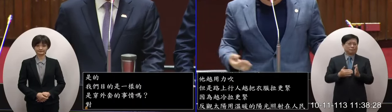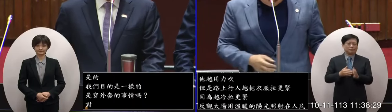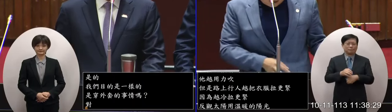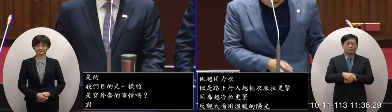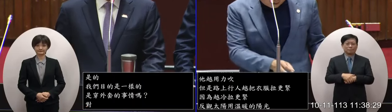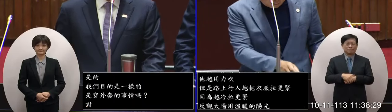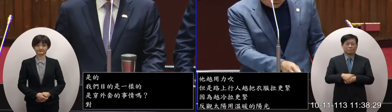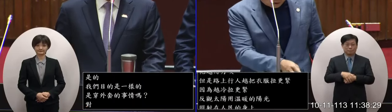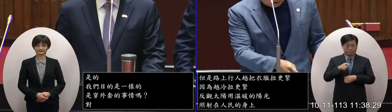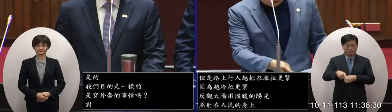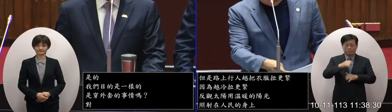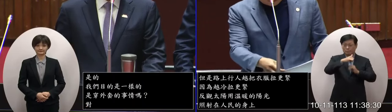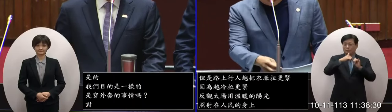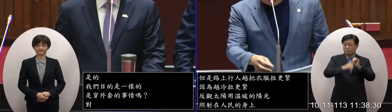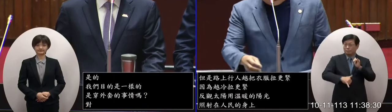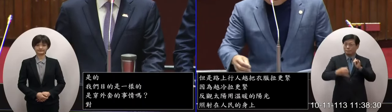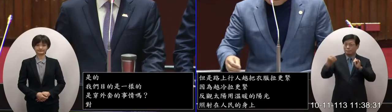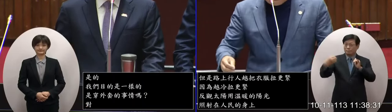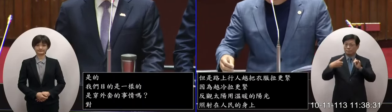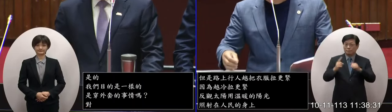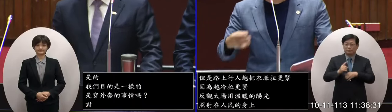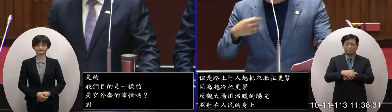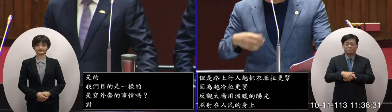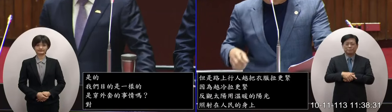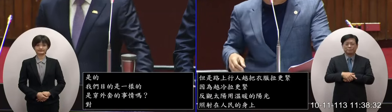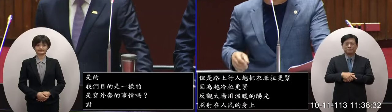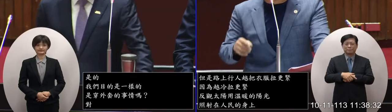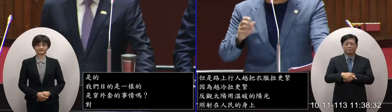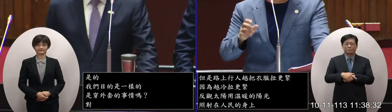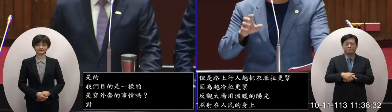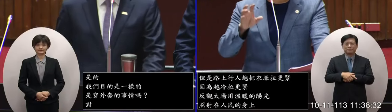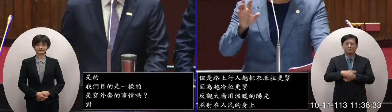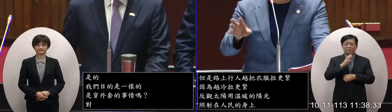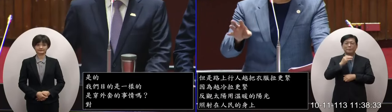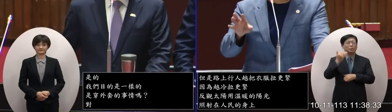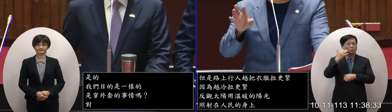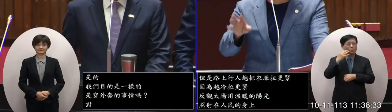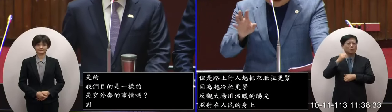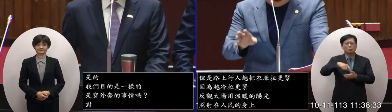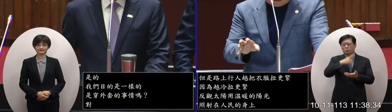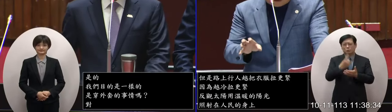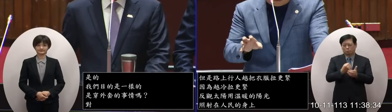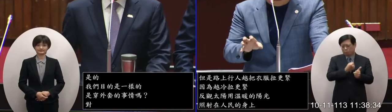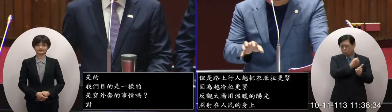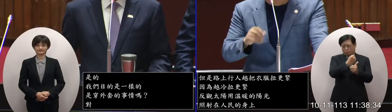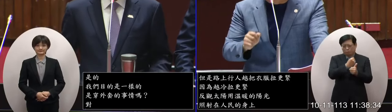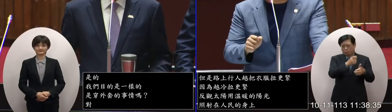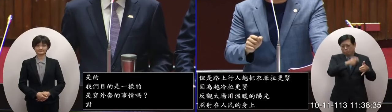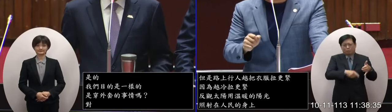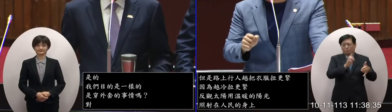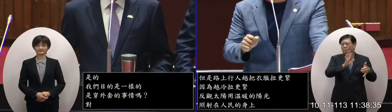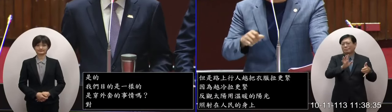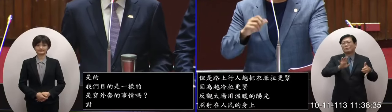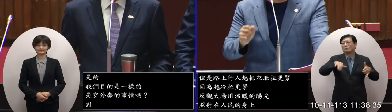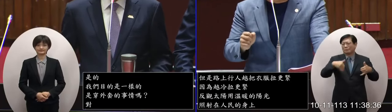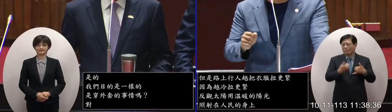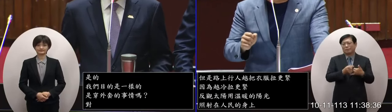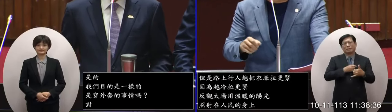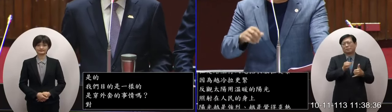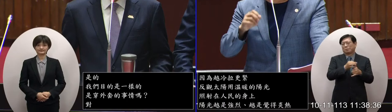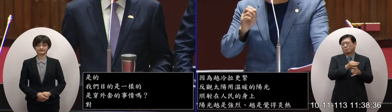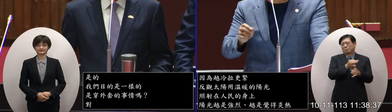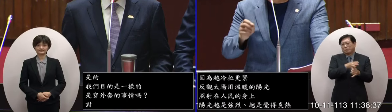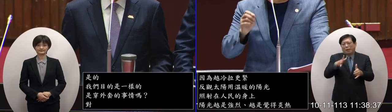掉了。那这个故事就是说要告诉我们，就是说与其全力的控制对方，不如放